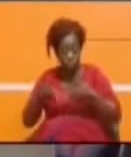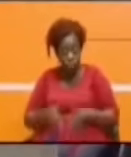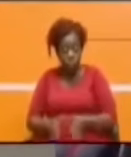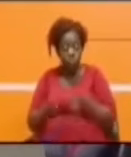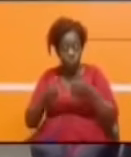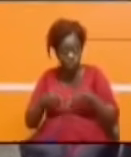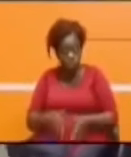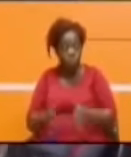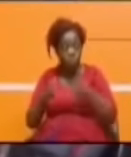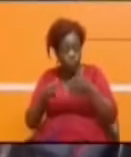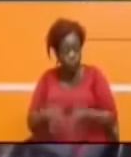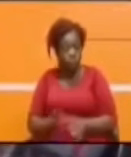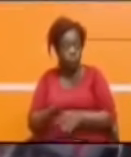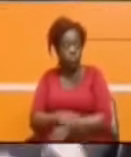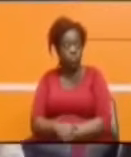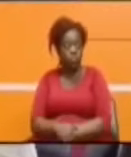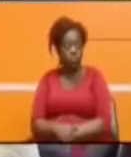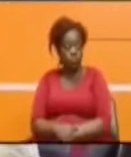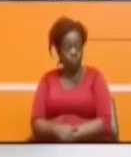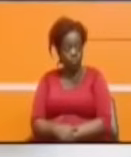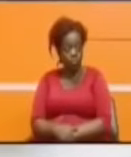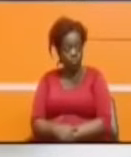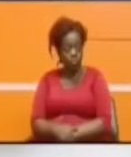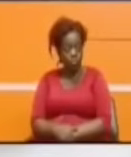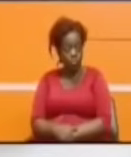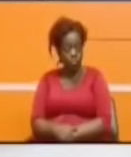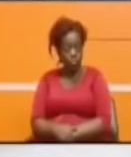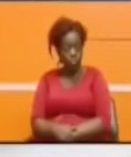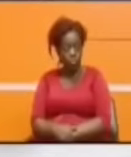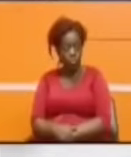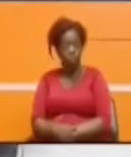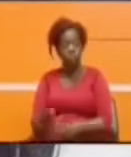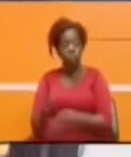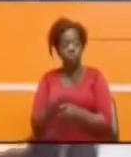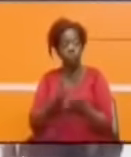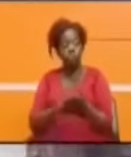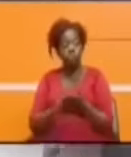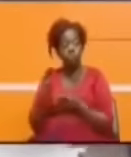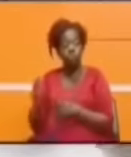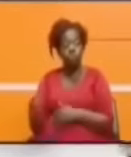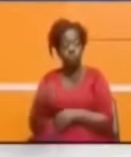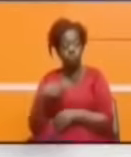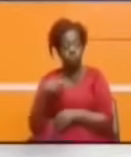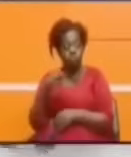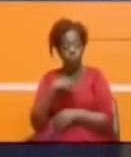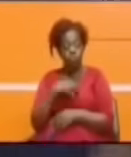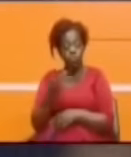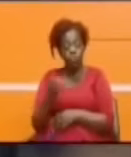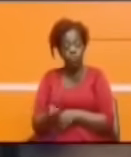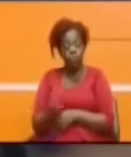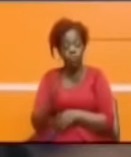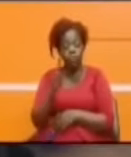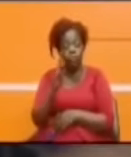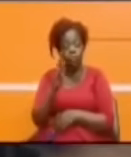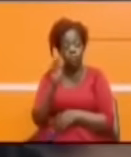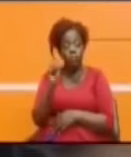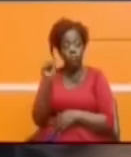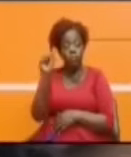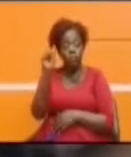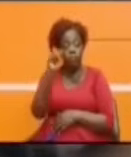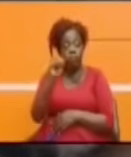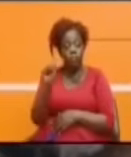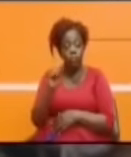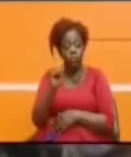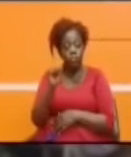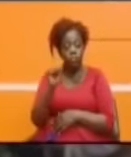musayininze mugenda kubeera mu bwavu paka. Okuva Masaka abasirikale mu nkambi y'amagye e Kasajjagirwa nabo beegase ku